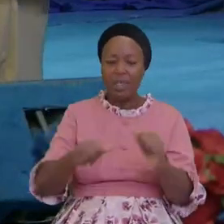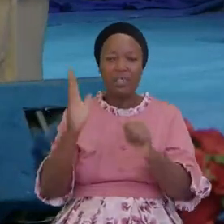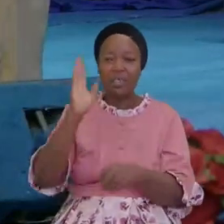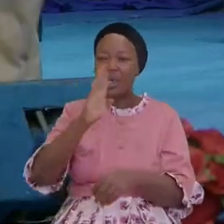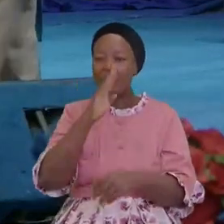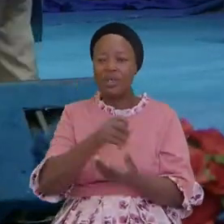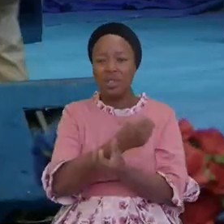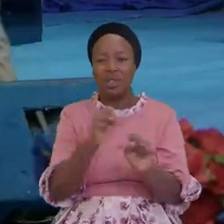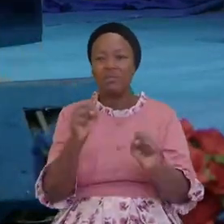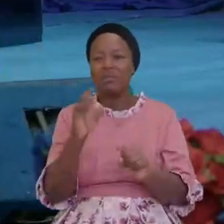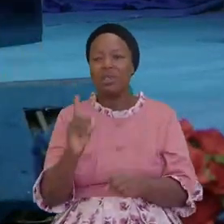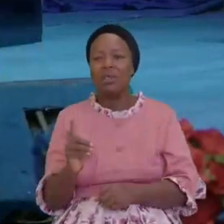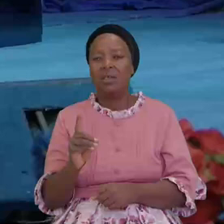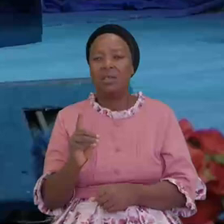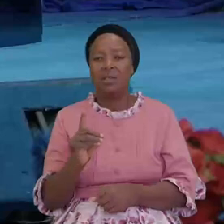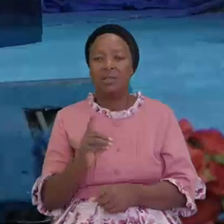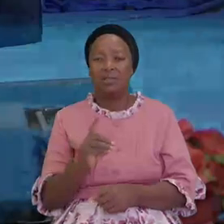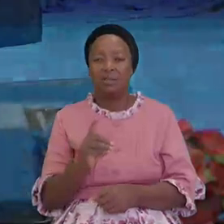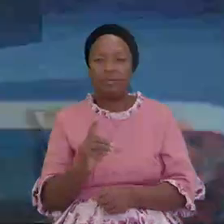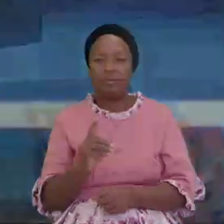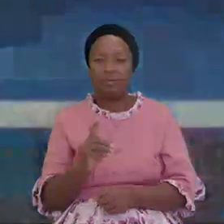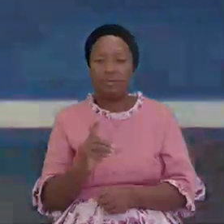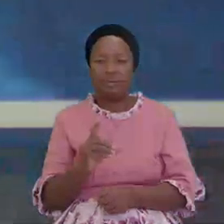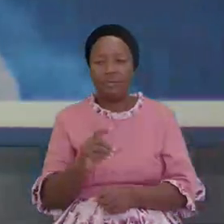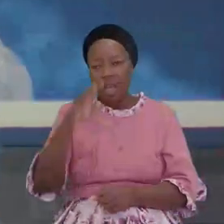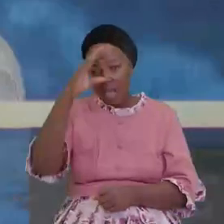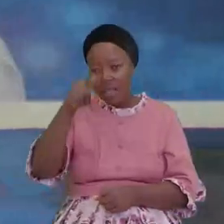Celui qui croira et sera baptisé sera sauvé.